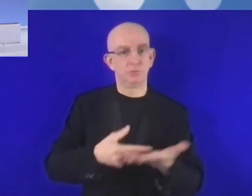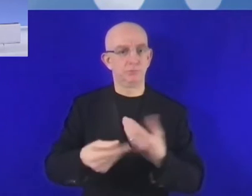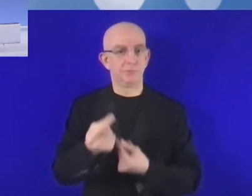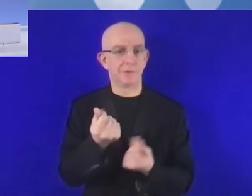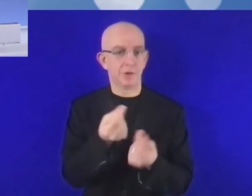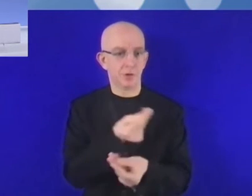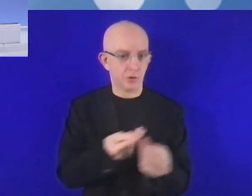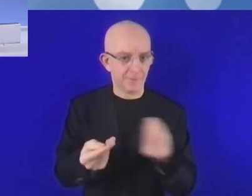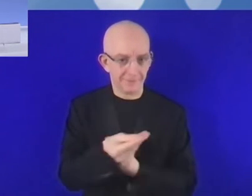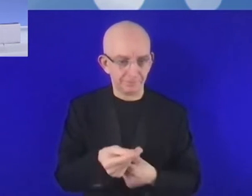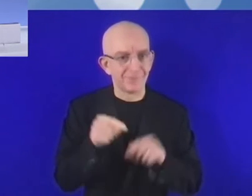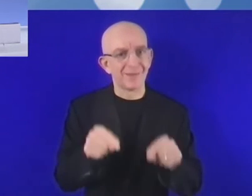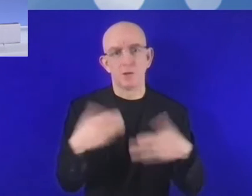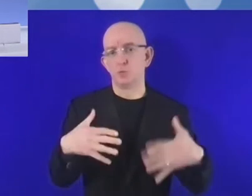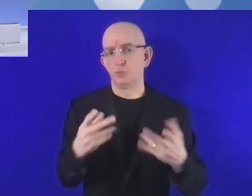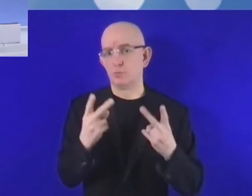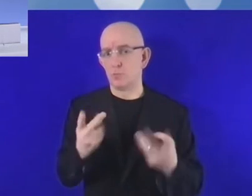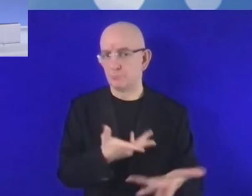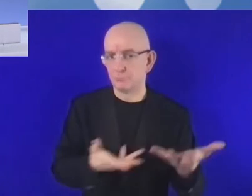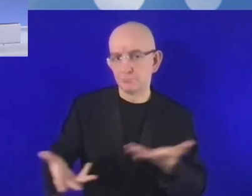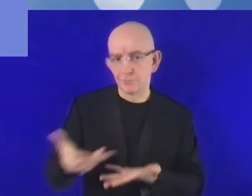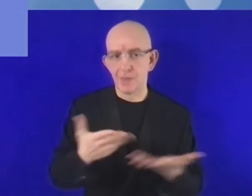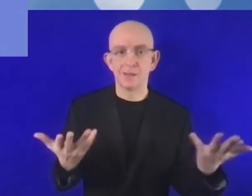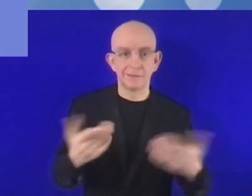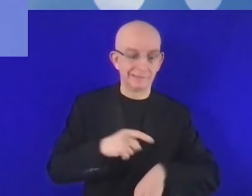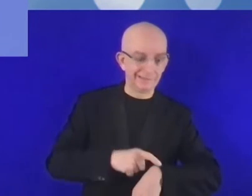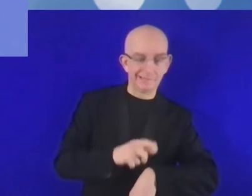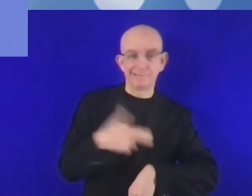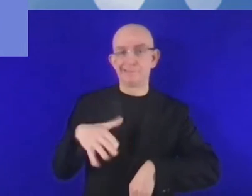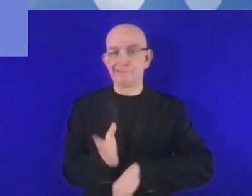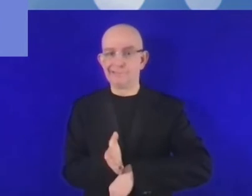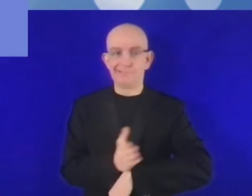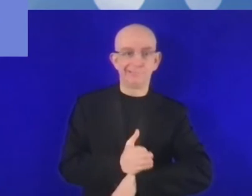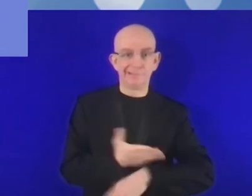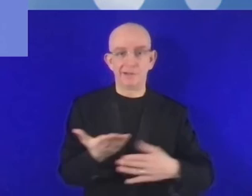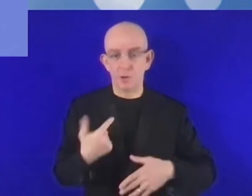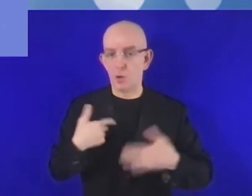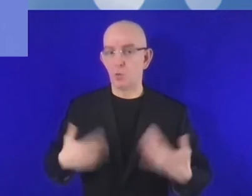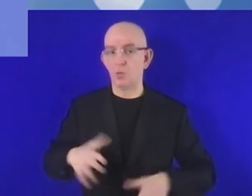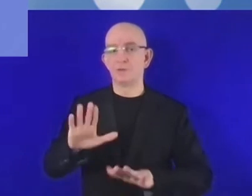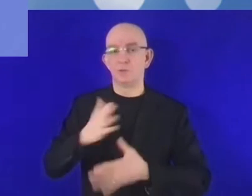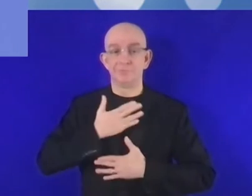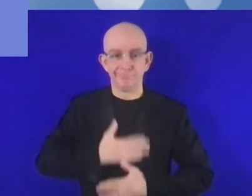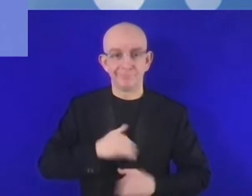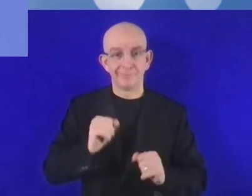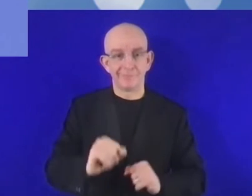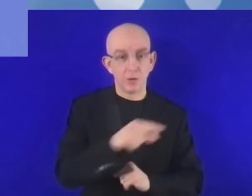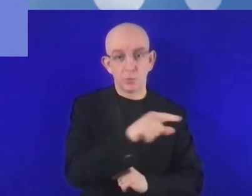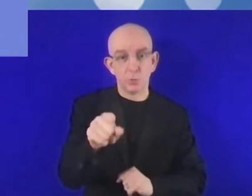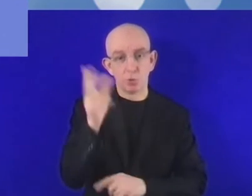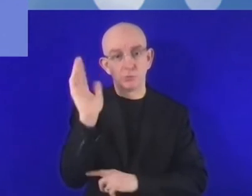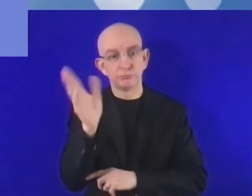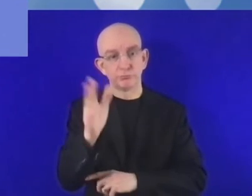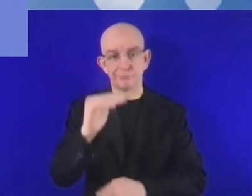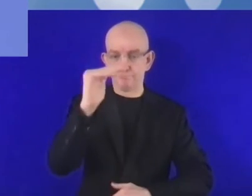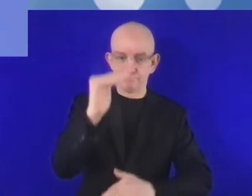Время у нас убегает очень быстро, быстрее, чем мы ожидали. Поэтому я прошу пригласить